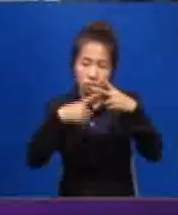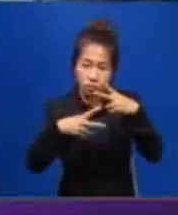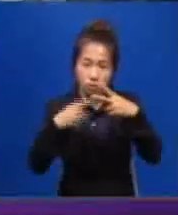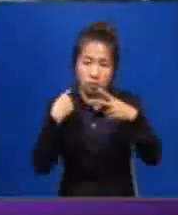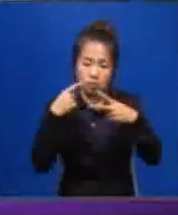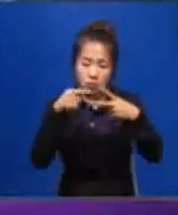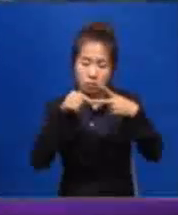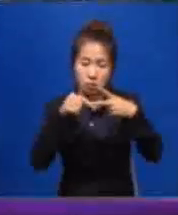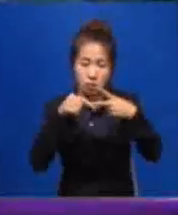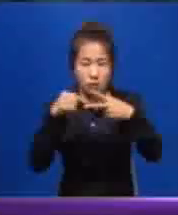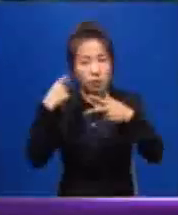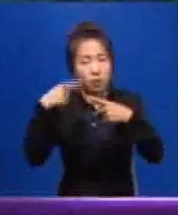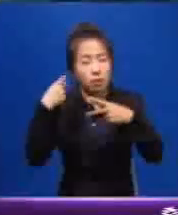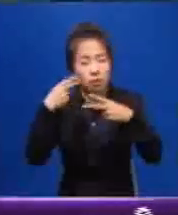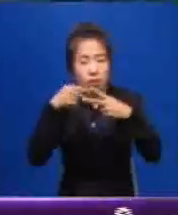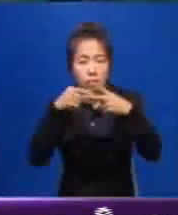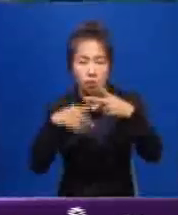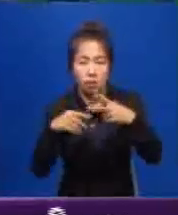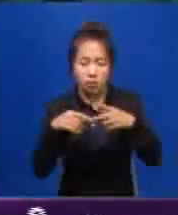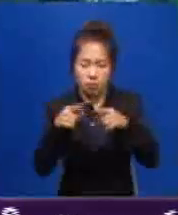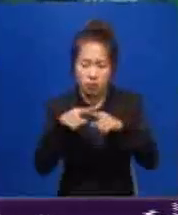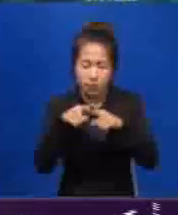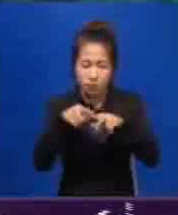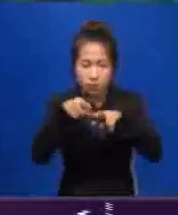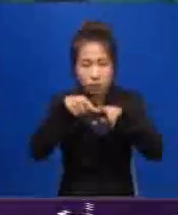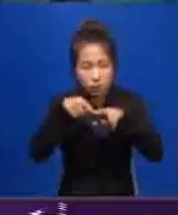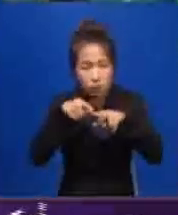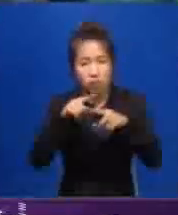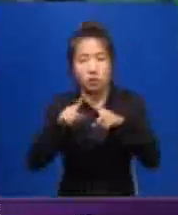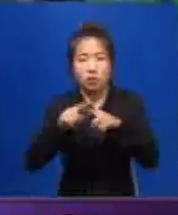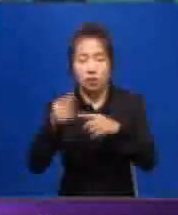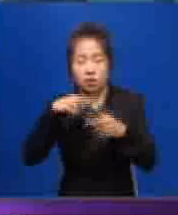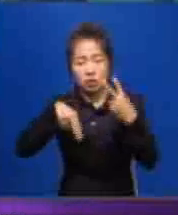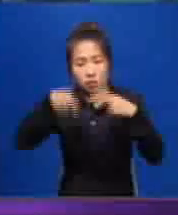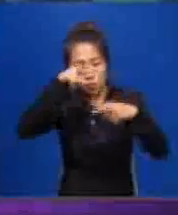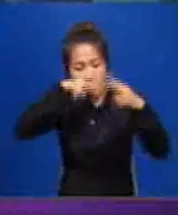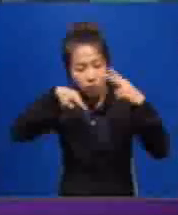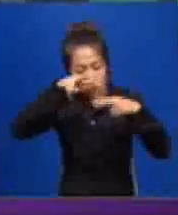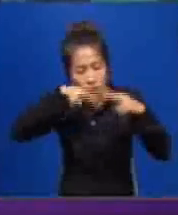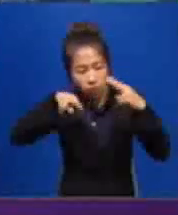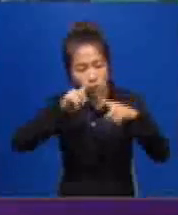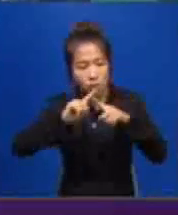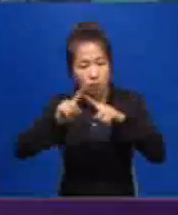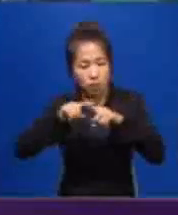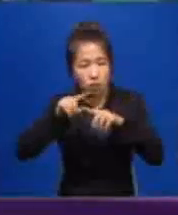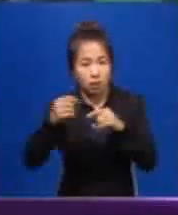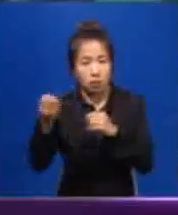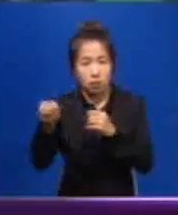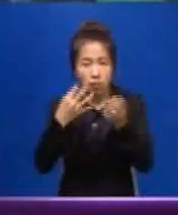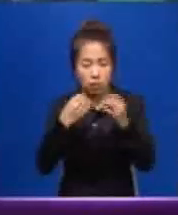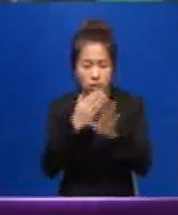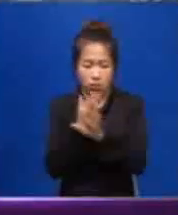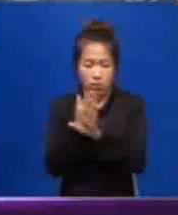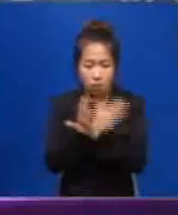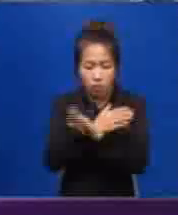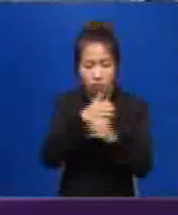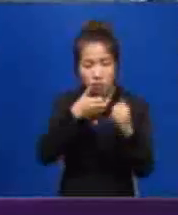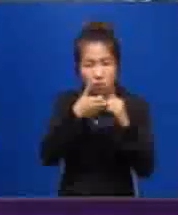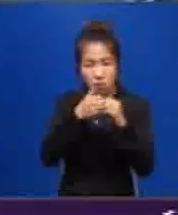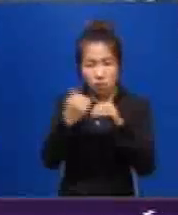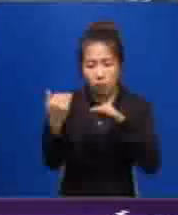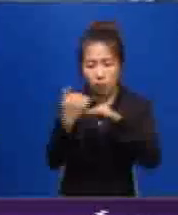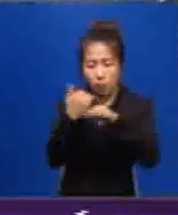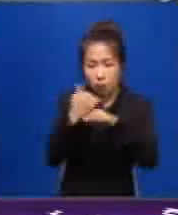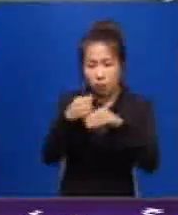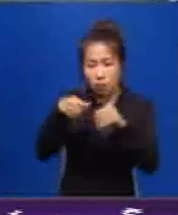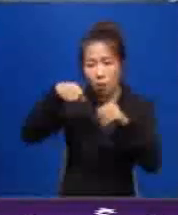ายุ 22 ปี บาทเจ็บที่บริเวณขาด้านพนงานรัษาความปลดภัยทเหนเหตุการ์เล่าวว่าก่อนเกิดเหตุเห็นรถจาก